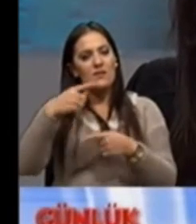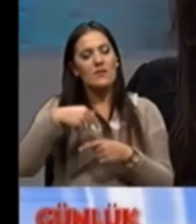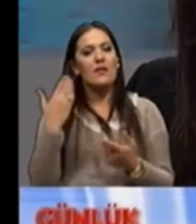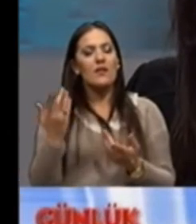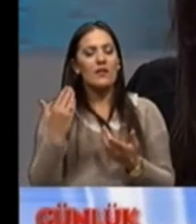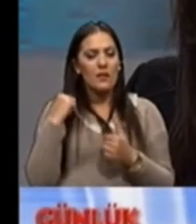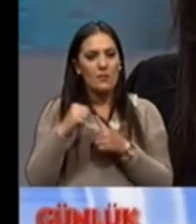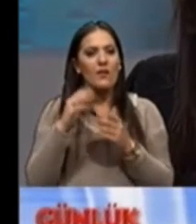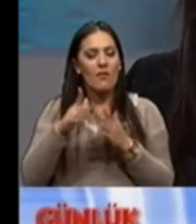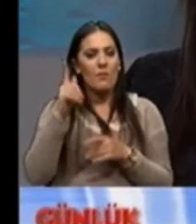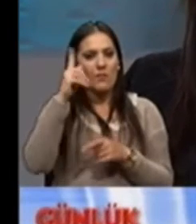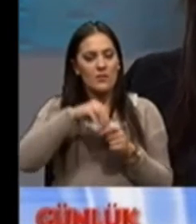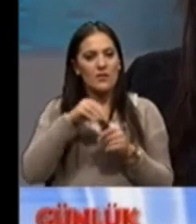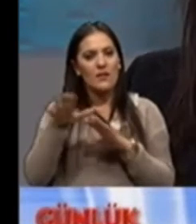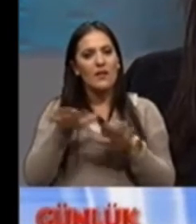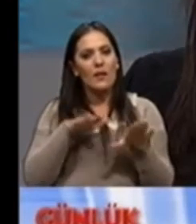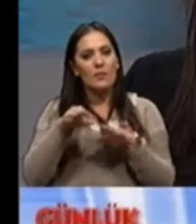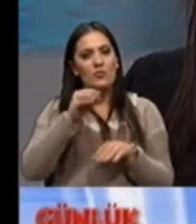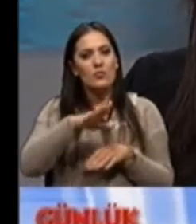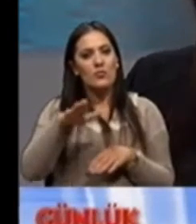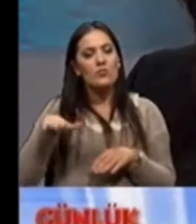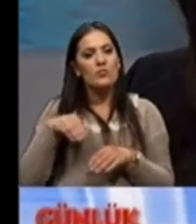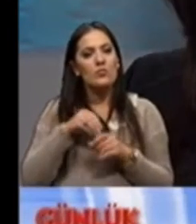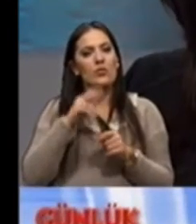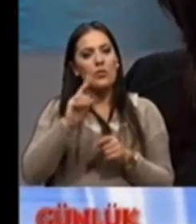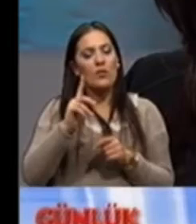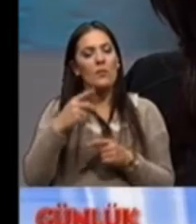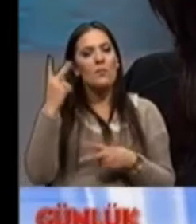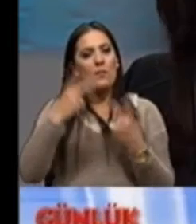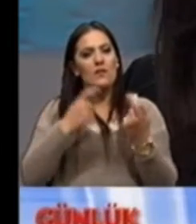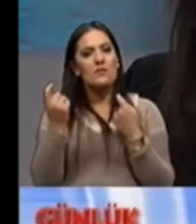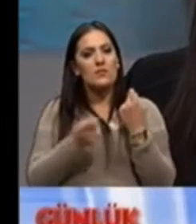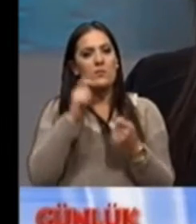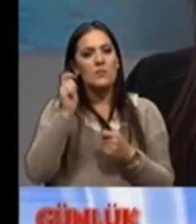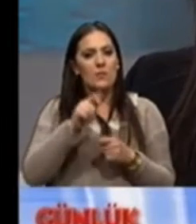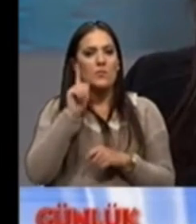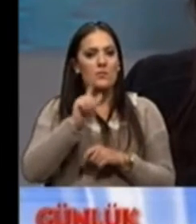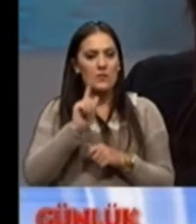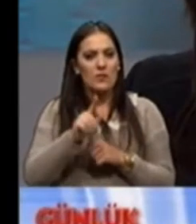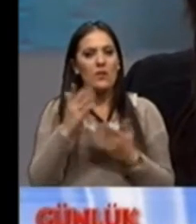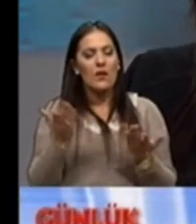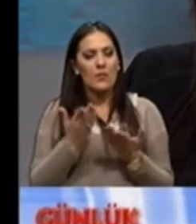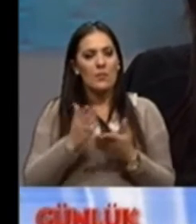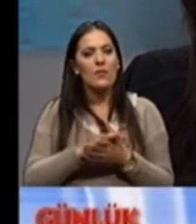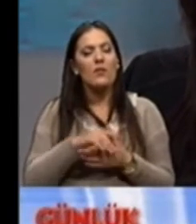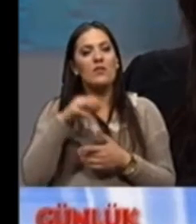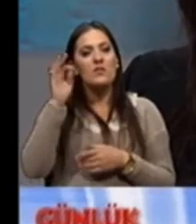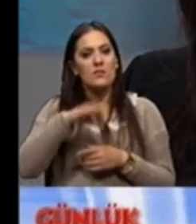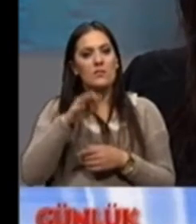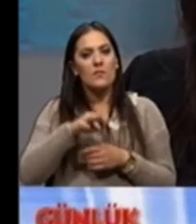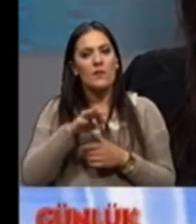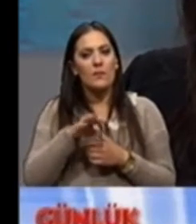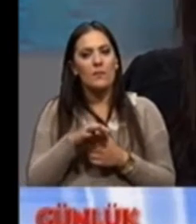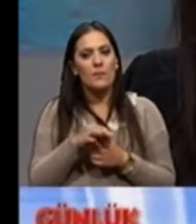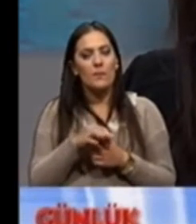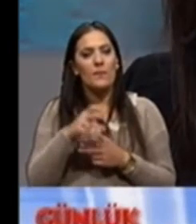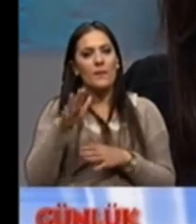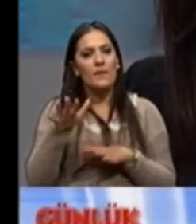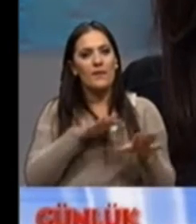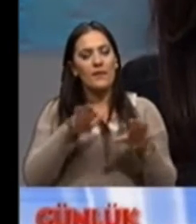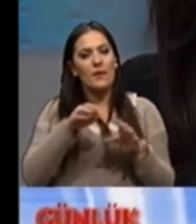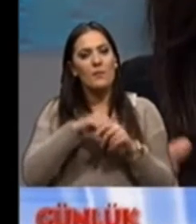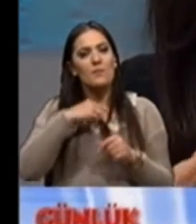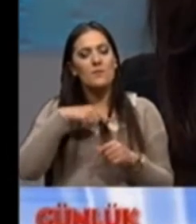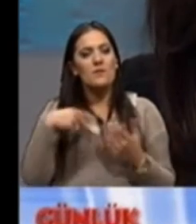için şimdi deprem çocuklara da yönelik de bir takım çalışmalar yapmamız gerekiyor elbette. Şimdi depremleri biz tabii önce